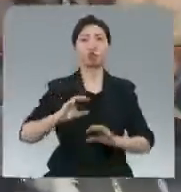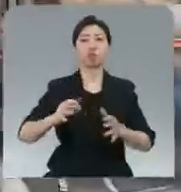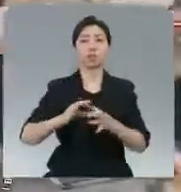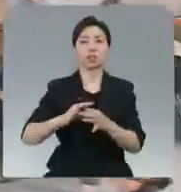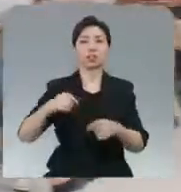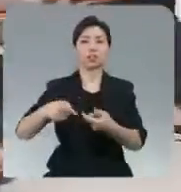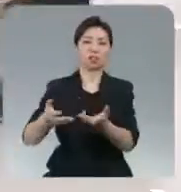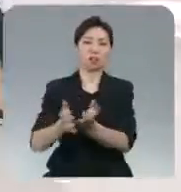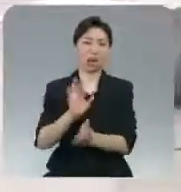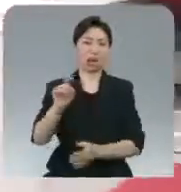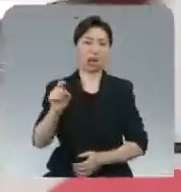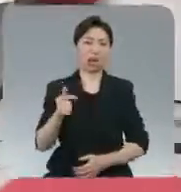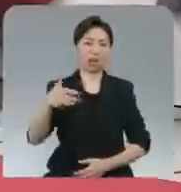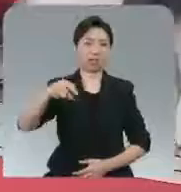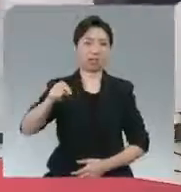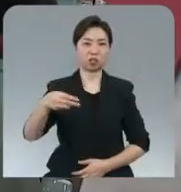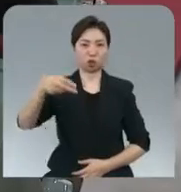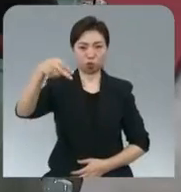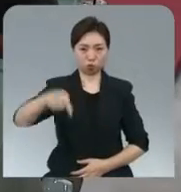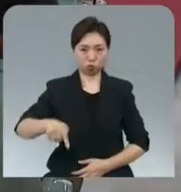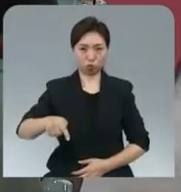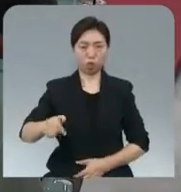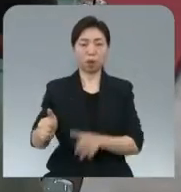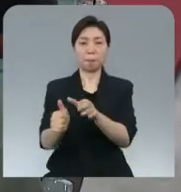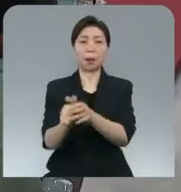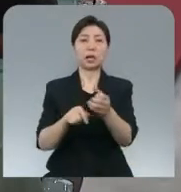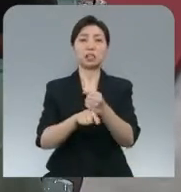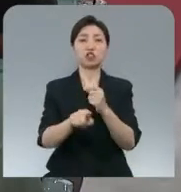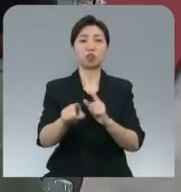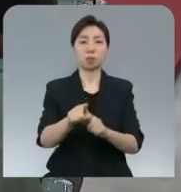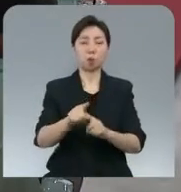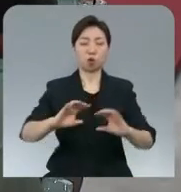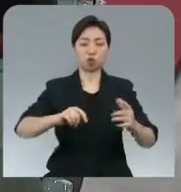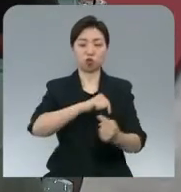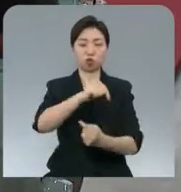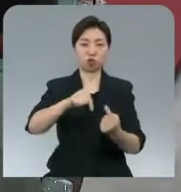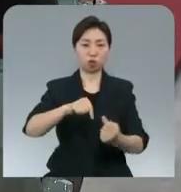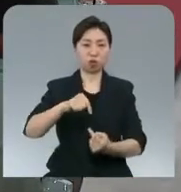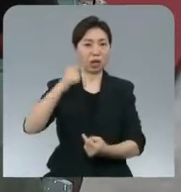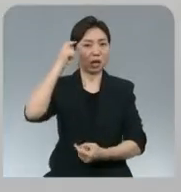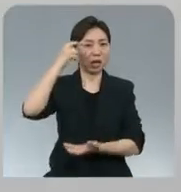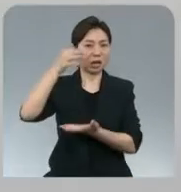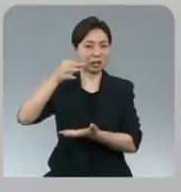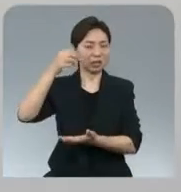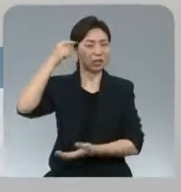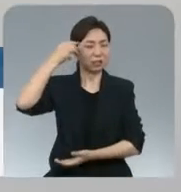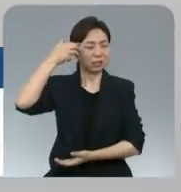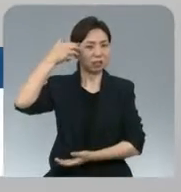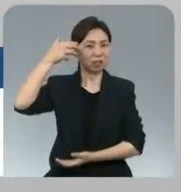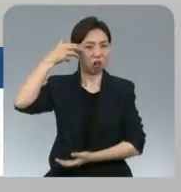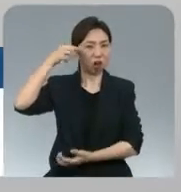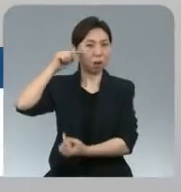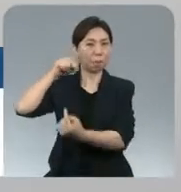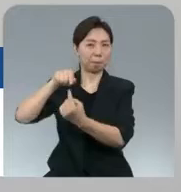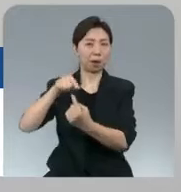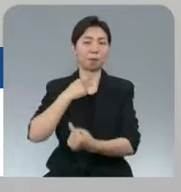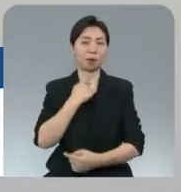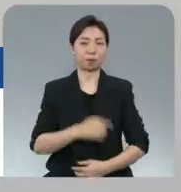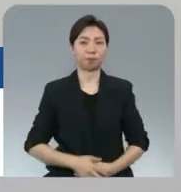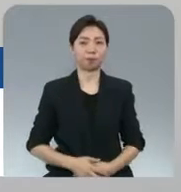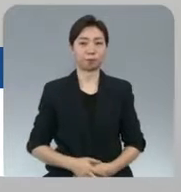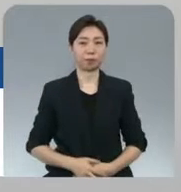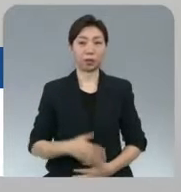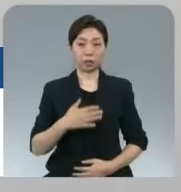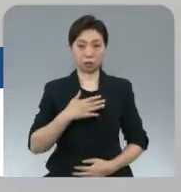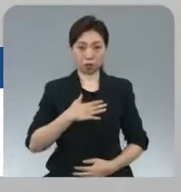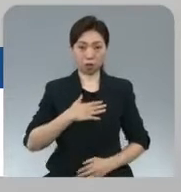damit wurde die faktor der erste schritt zur bildung einer gemeinsamen regierung getan auf die sich in und an bei der zusammenlegung ihrer kandidaturen